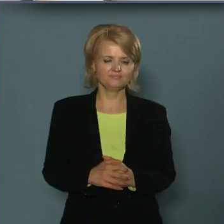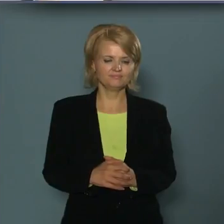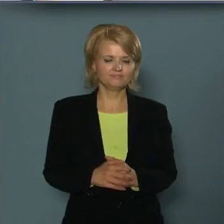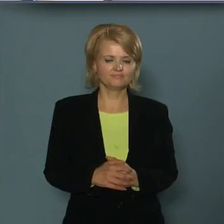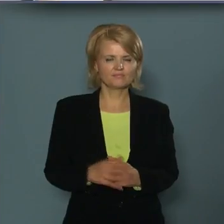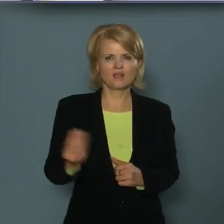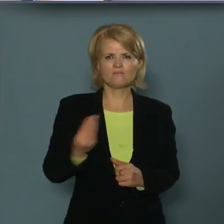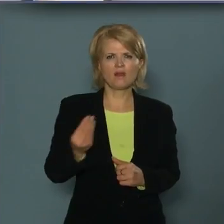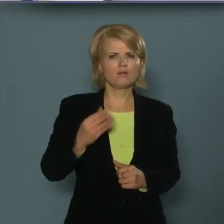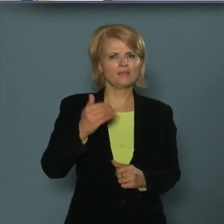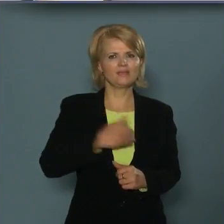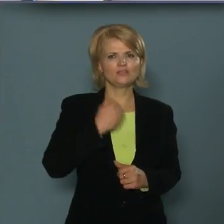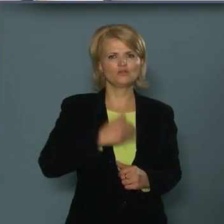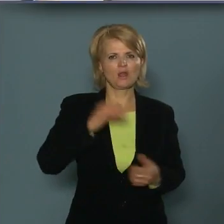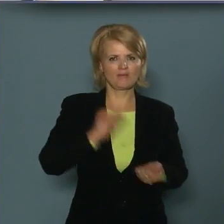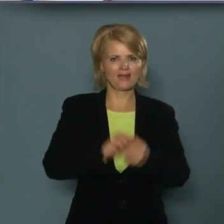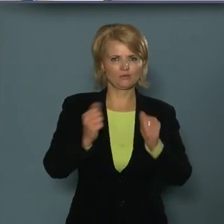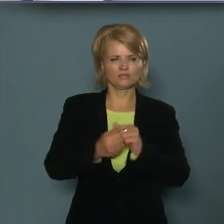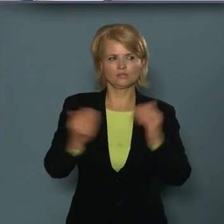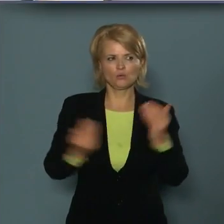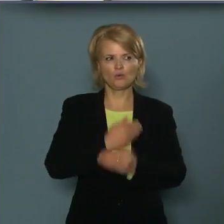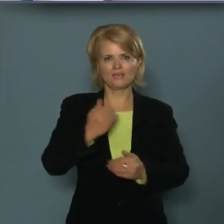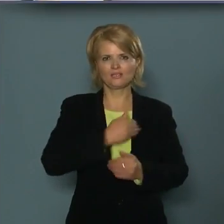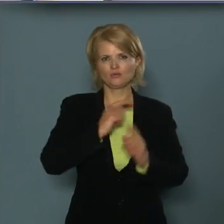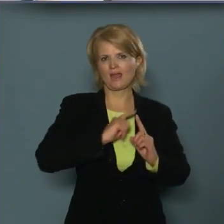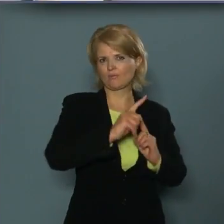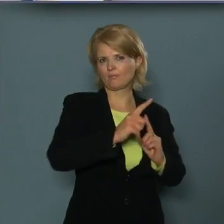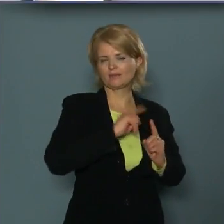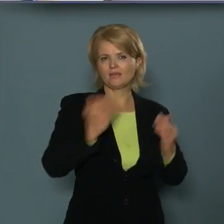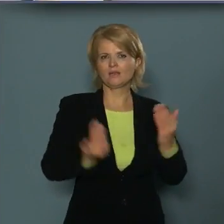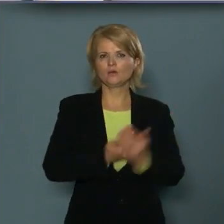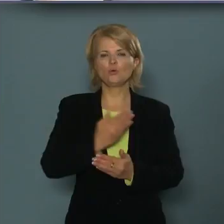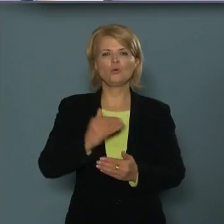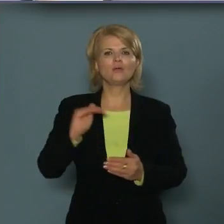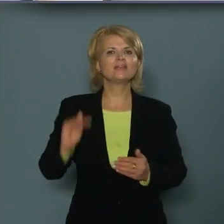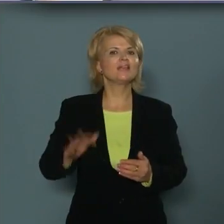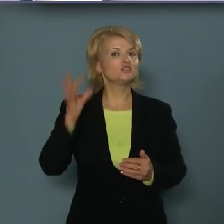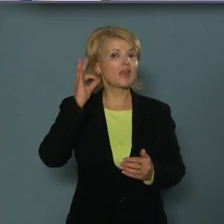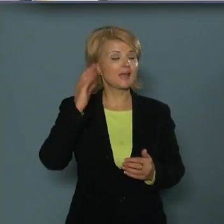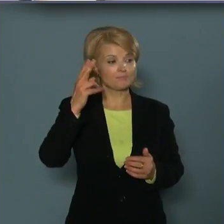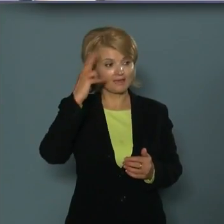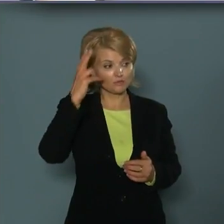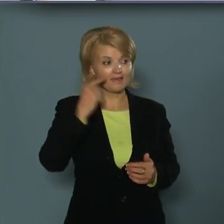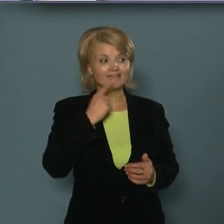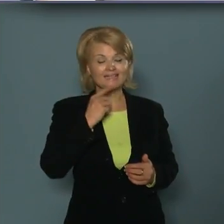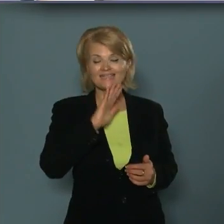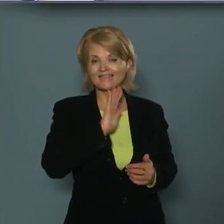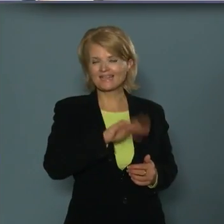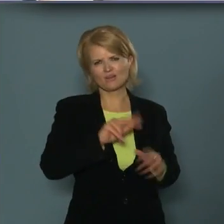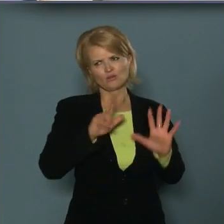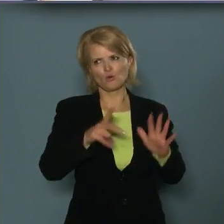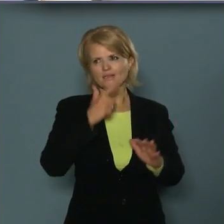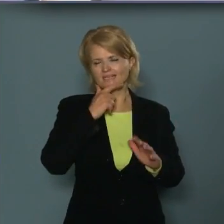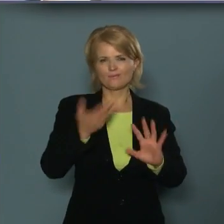iskola, valami miatt iskolát változtatott, és egy új kislánnyal ismerkedett meg, aki ott neki nagyon tetszett, volt, lehetett